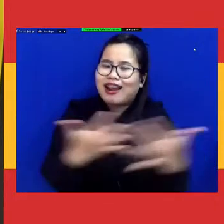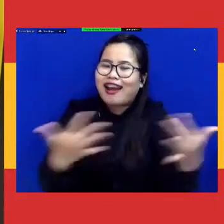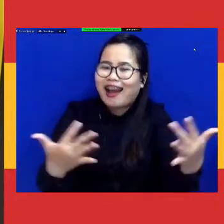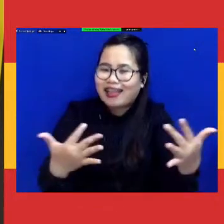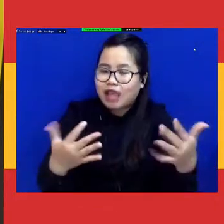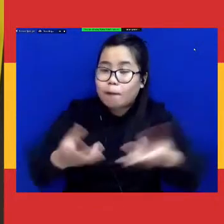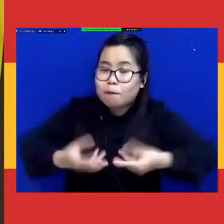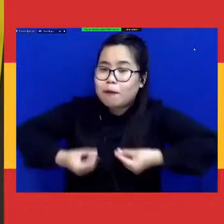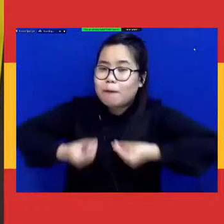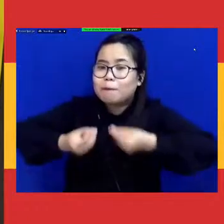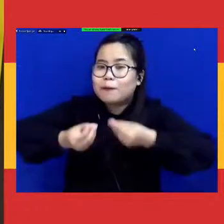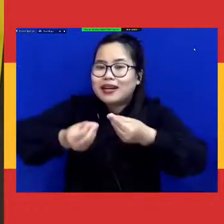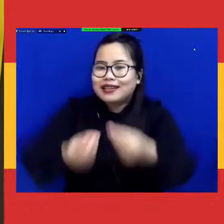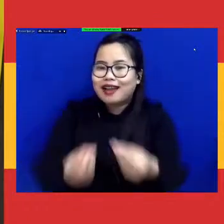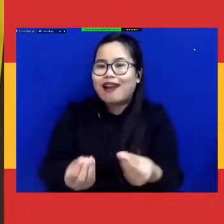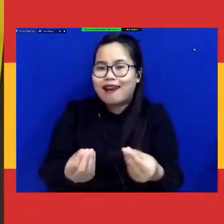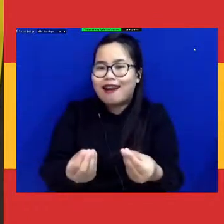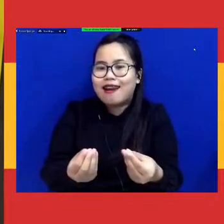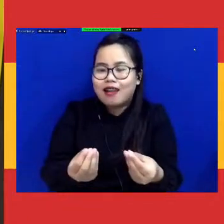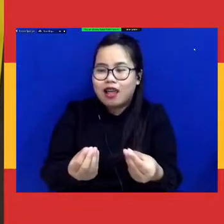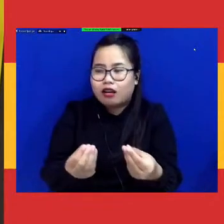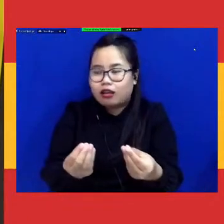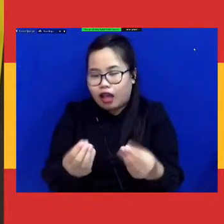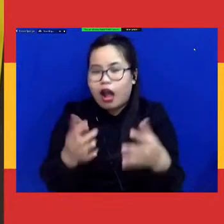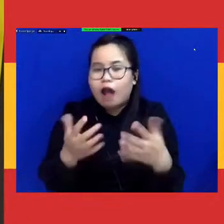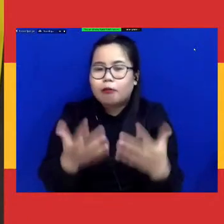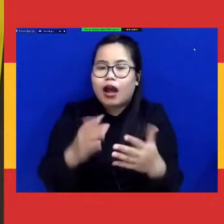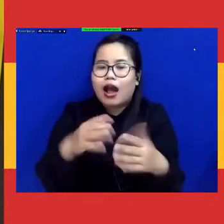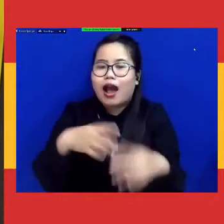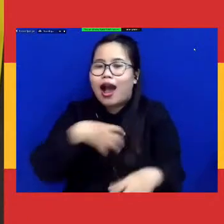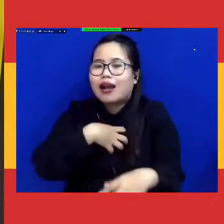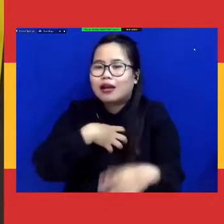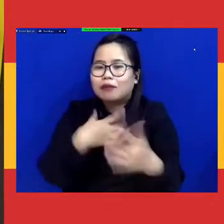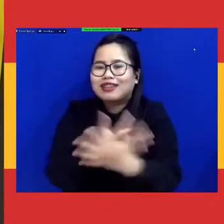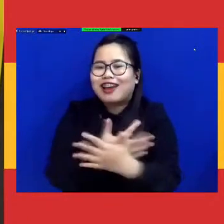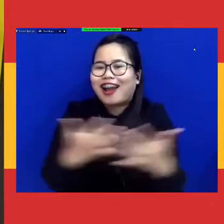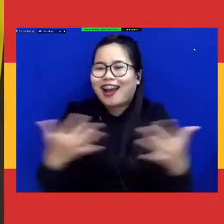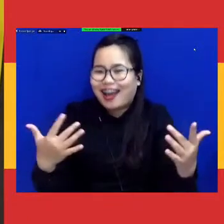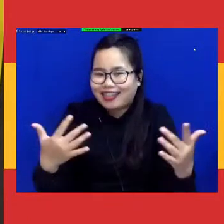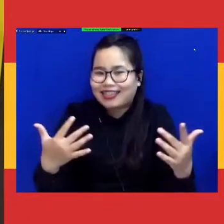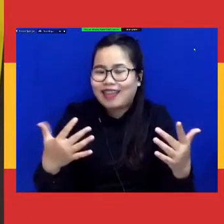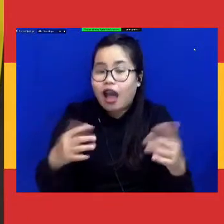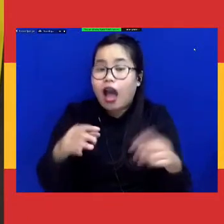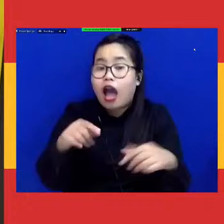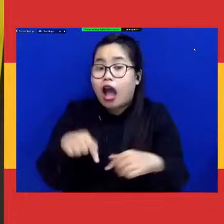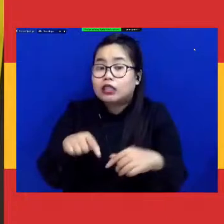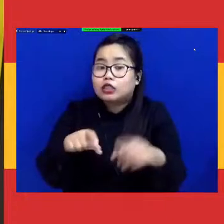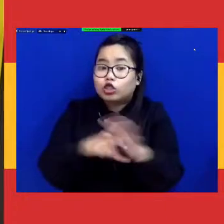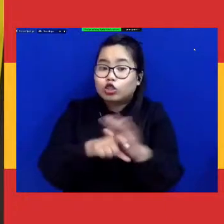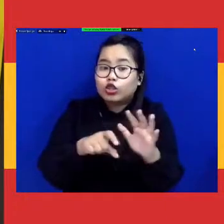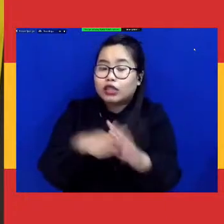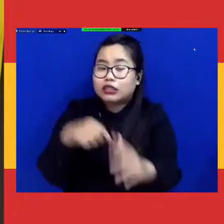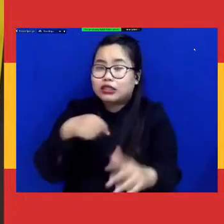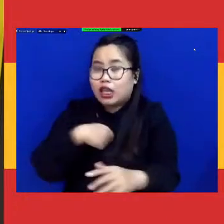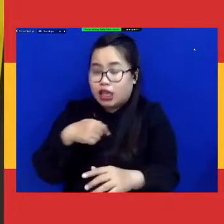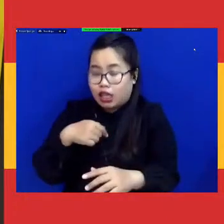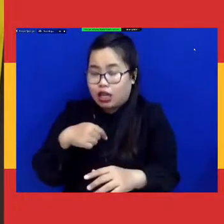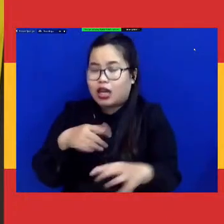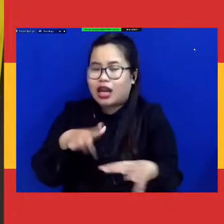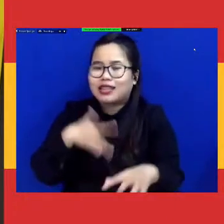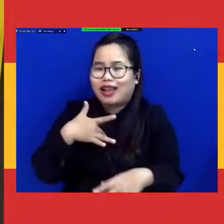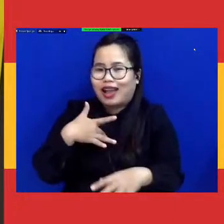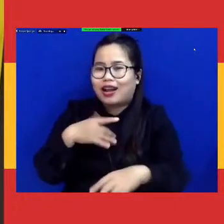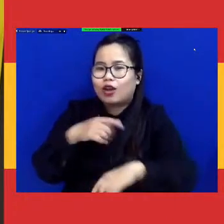apa yang menjadi hak dari masyarakatnya. Salah satu yang saya alami adalah ketika